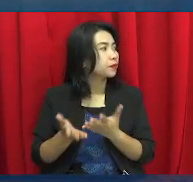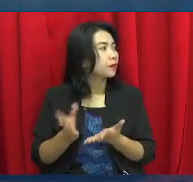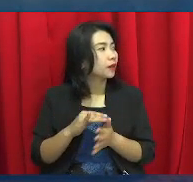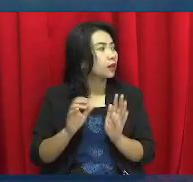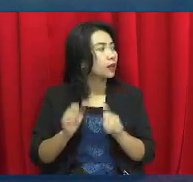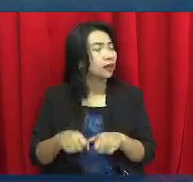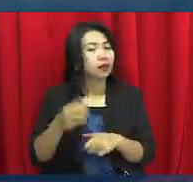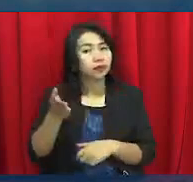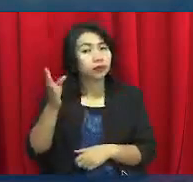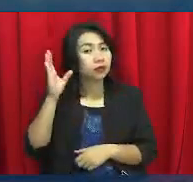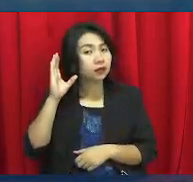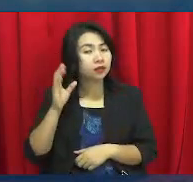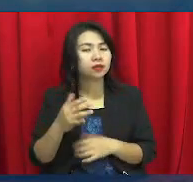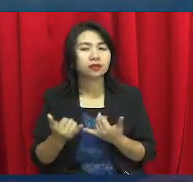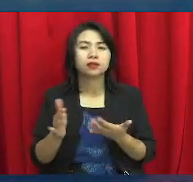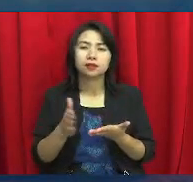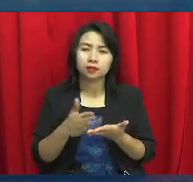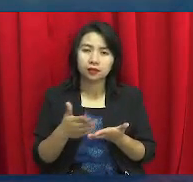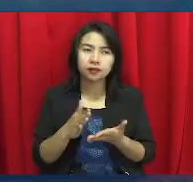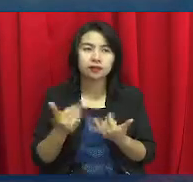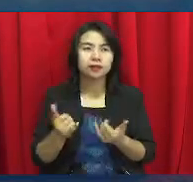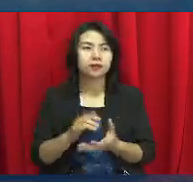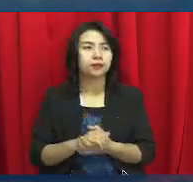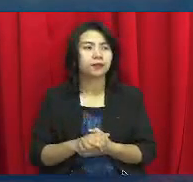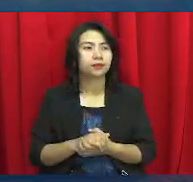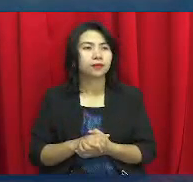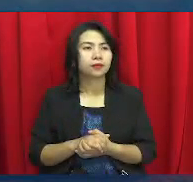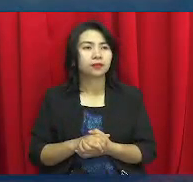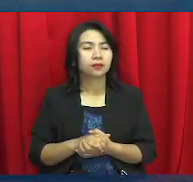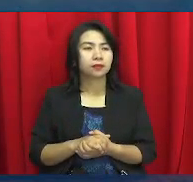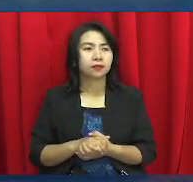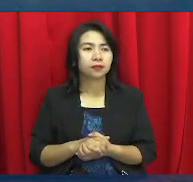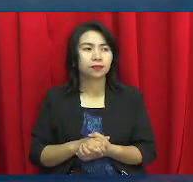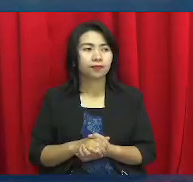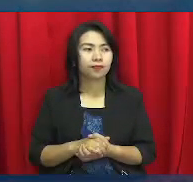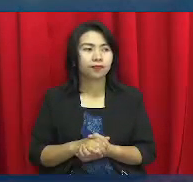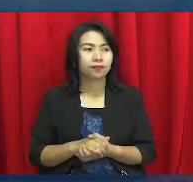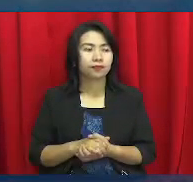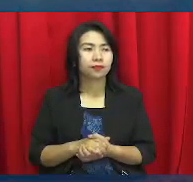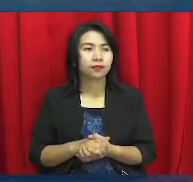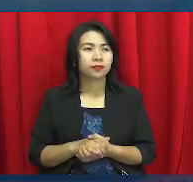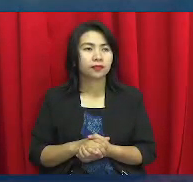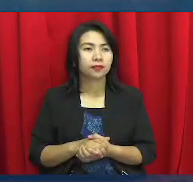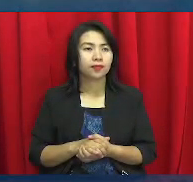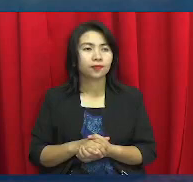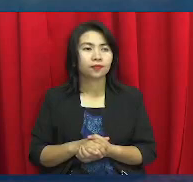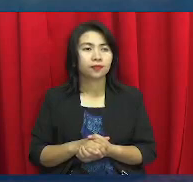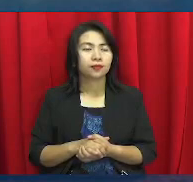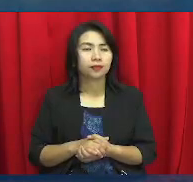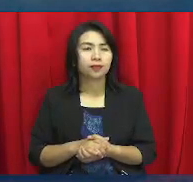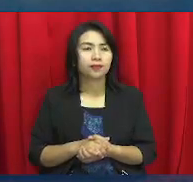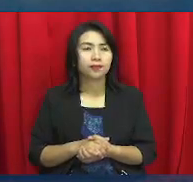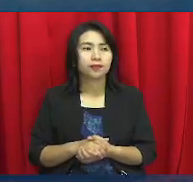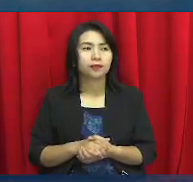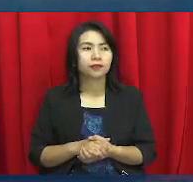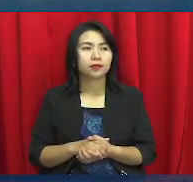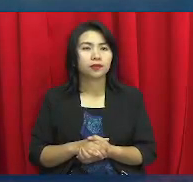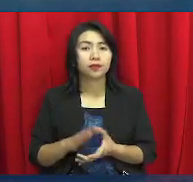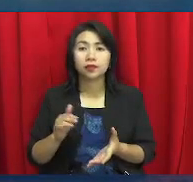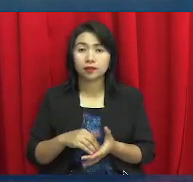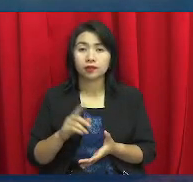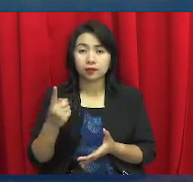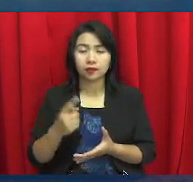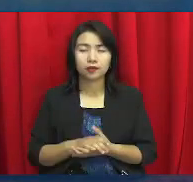you share something para po sa atin ng mga taga dito pagdating po sa bagay na yan? Yes, sir. So, una,